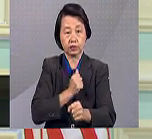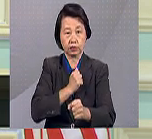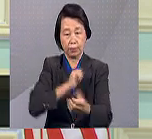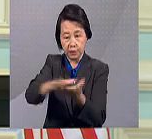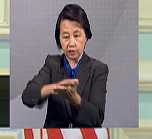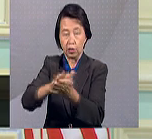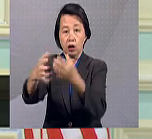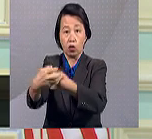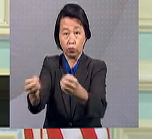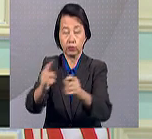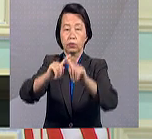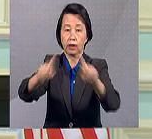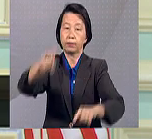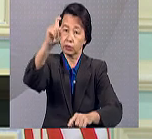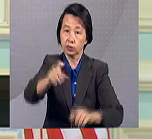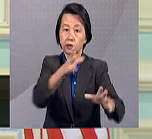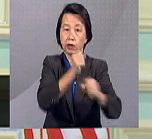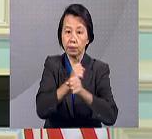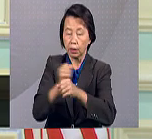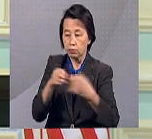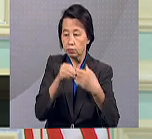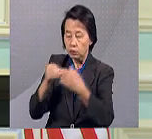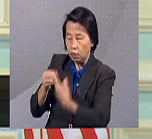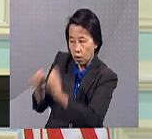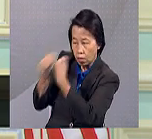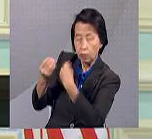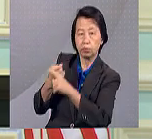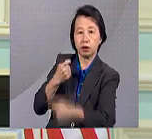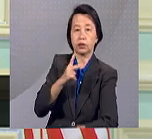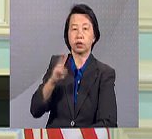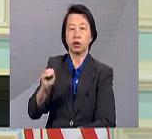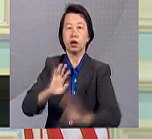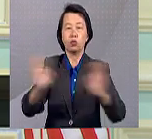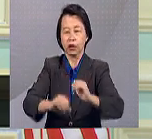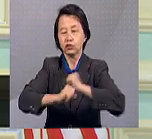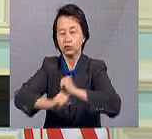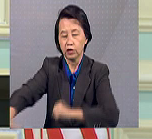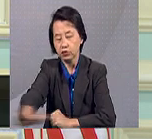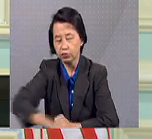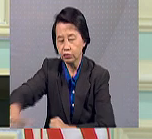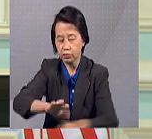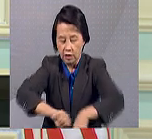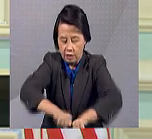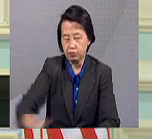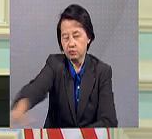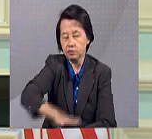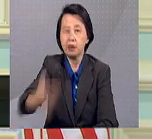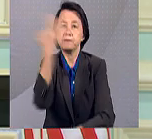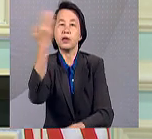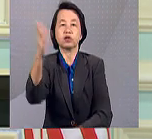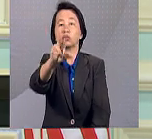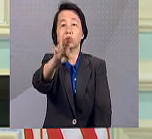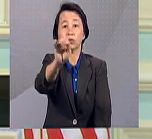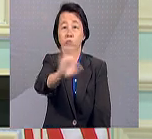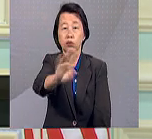perlu mendapat panduan daripada KKM. Bukan cuci macam biasa. Cuci macam biasa setiap hari yang